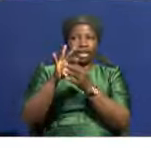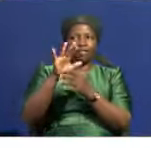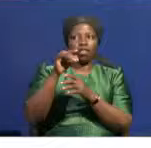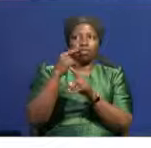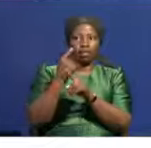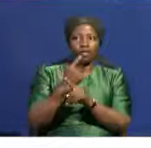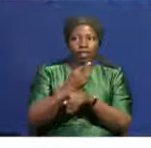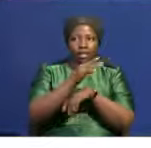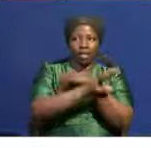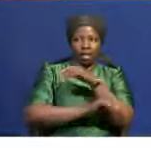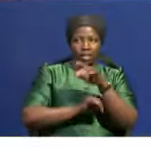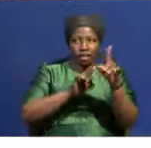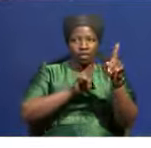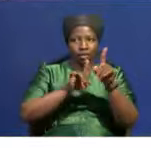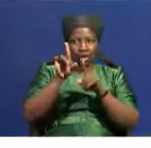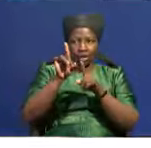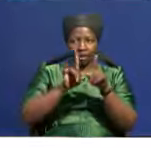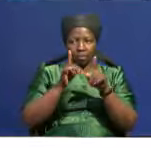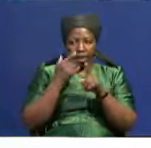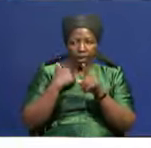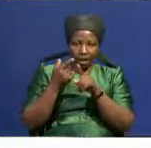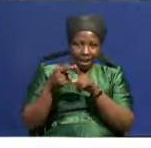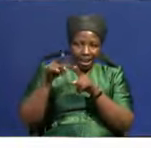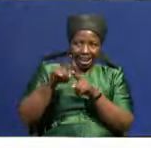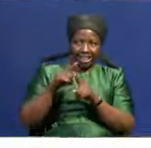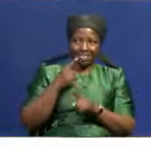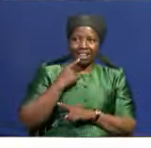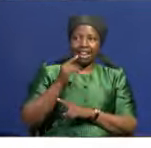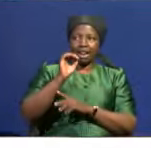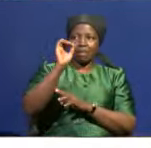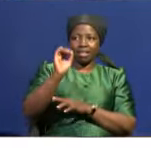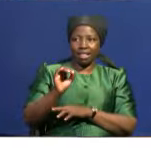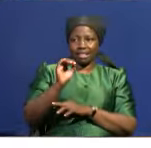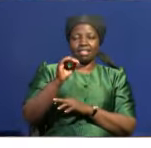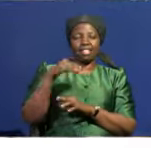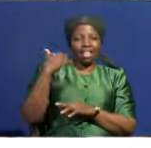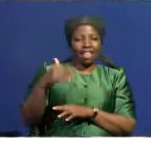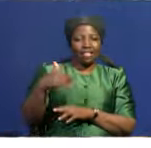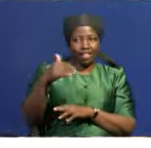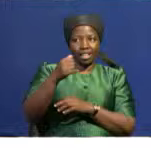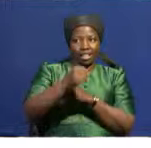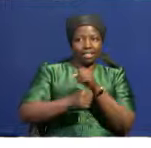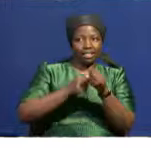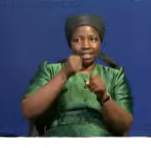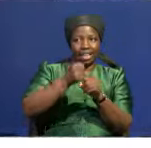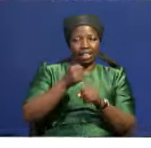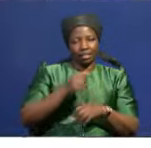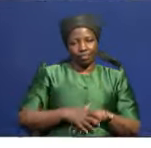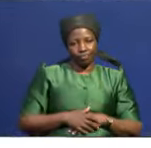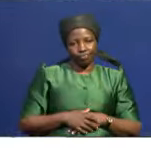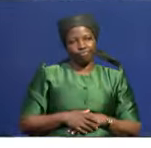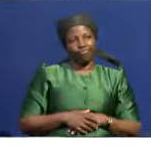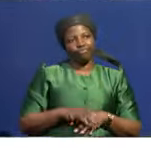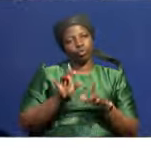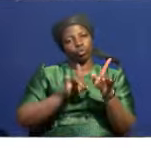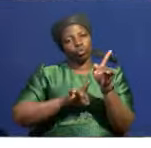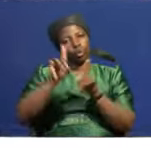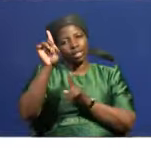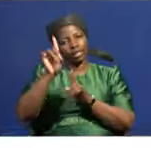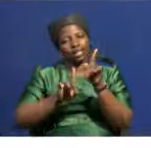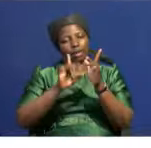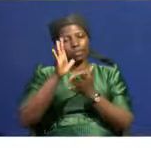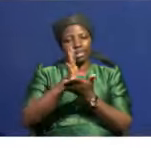kigeni umeongezeka kwa 100% mwaka baada ya mwaka. Kwa mujibu wa ripoti ya sekta ya utalii ya